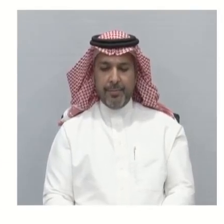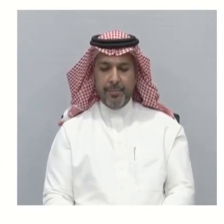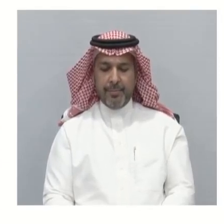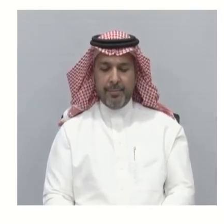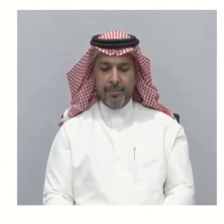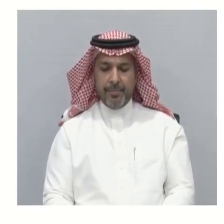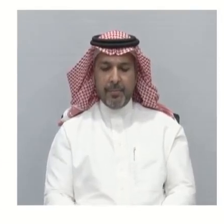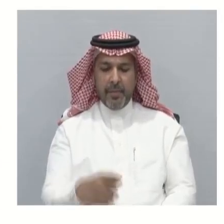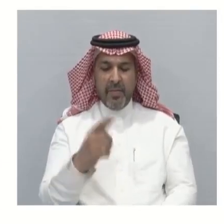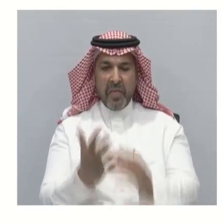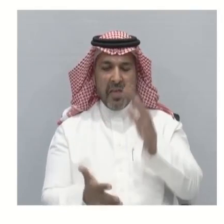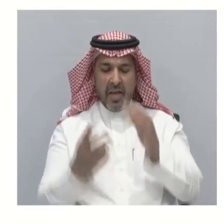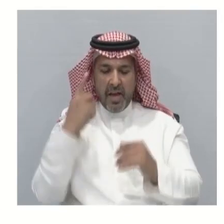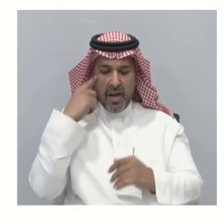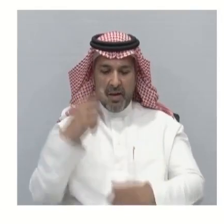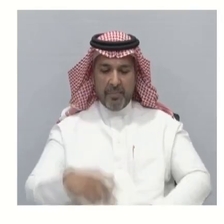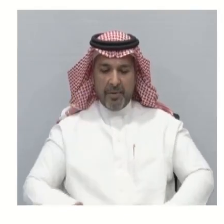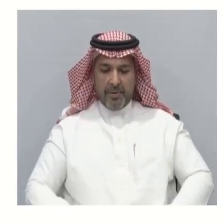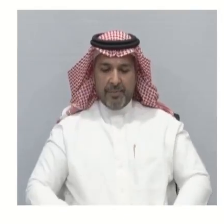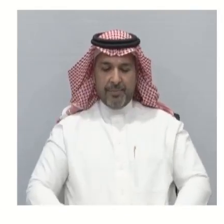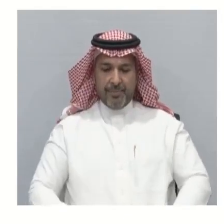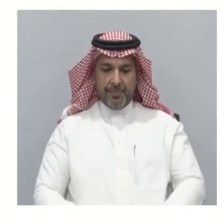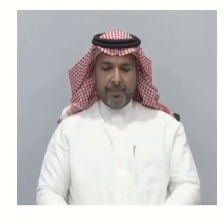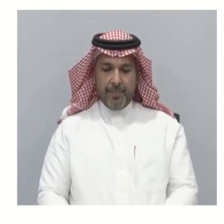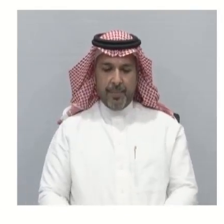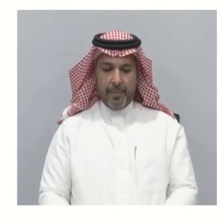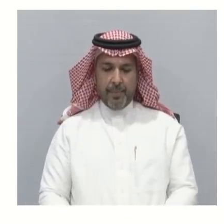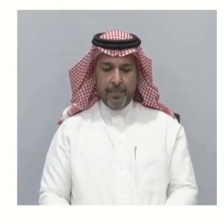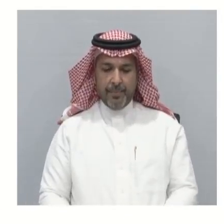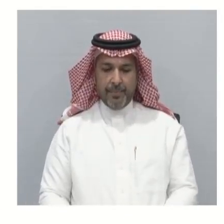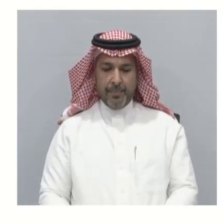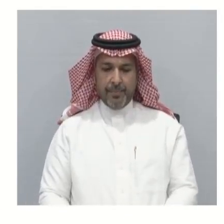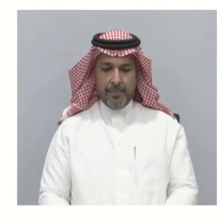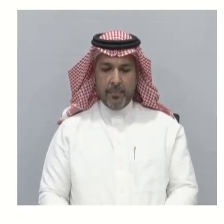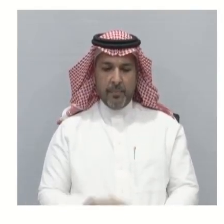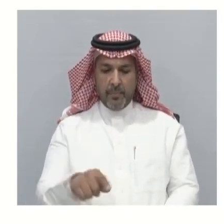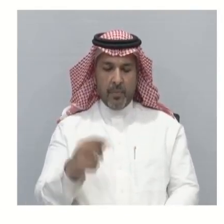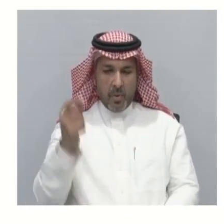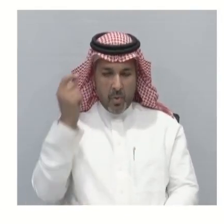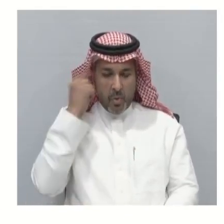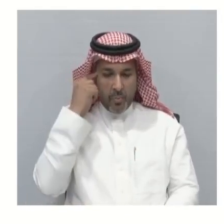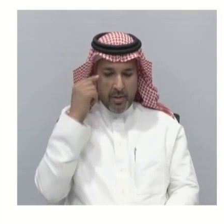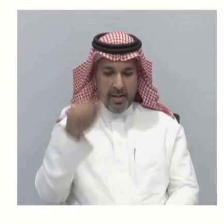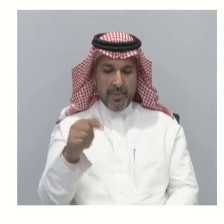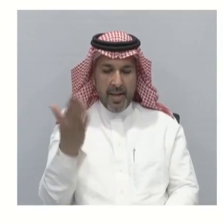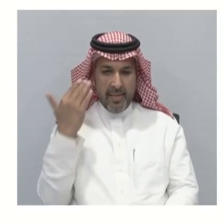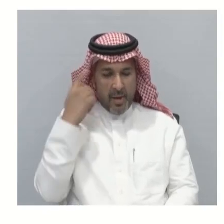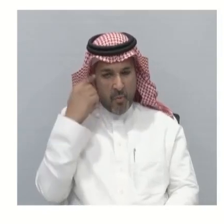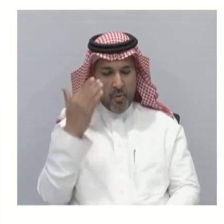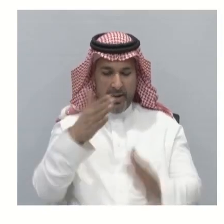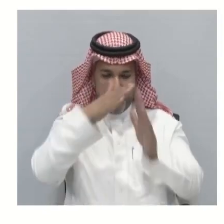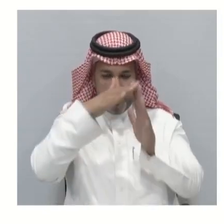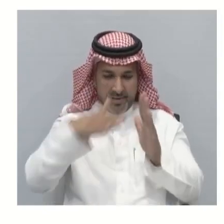الاكبر من ار كيو اذا تعلمنا متباينه الزاويه